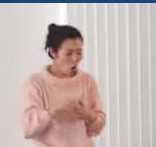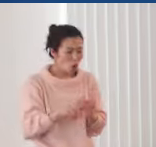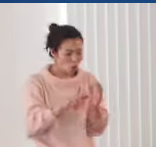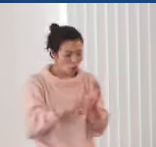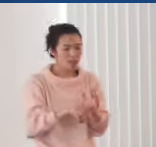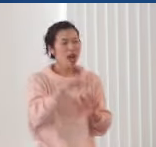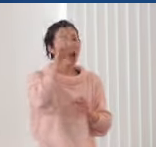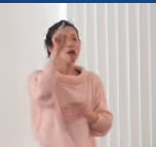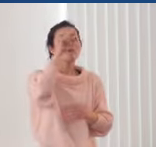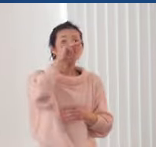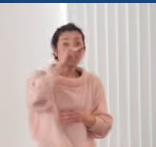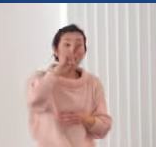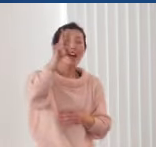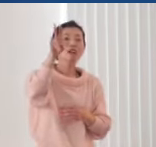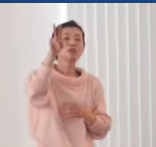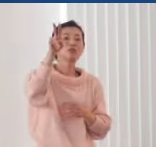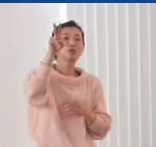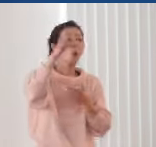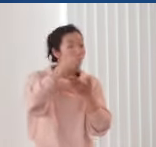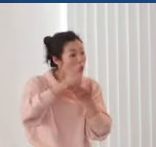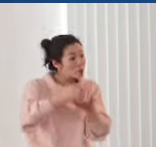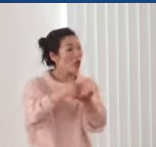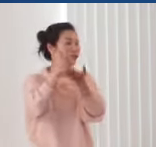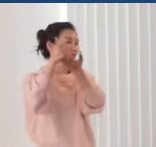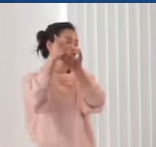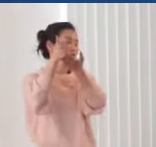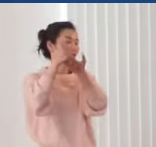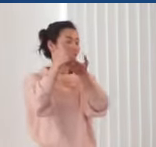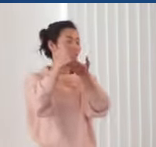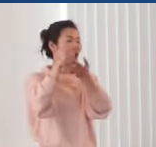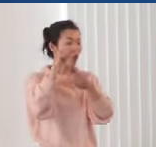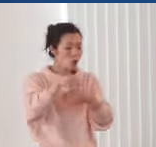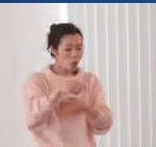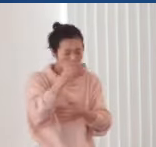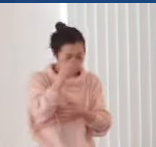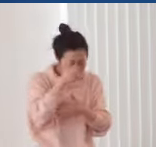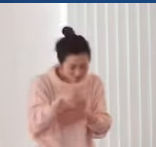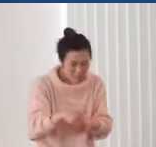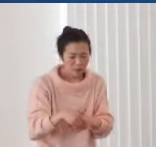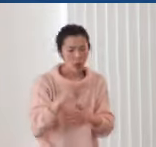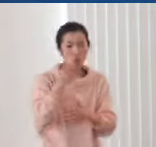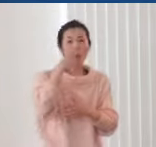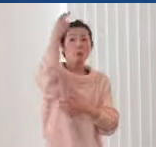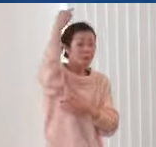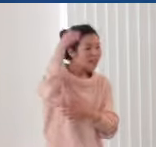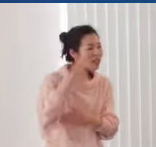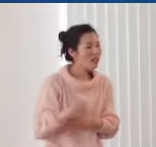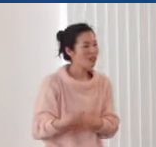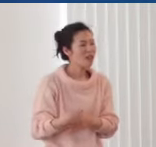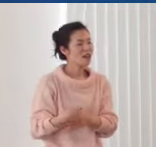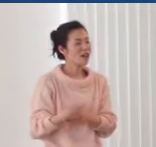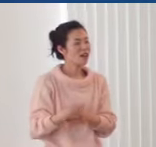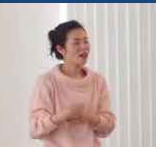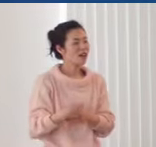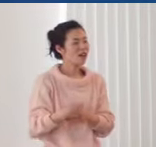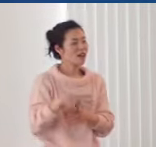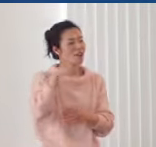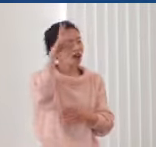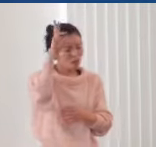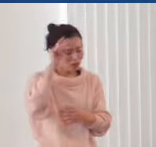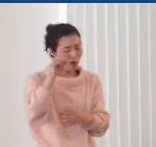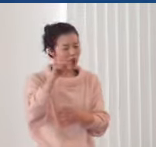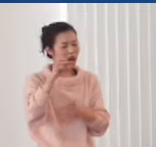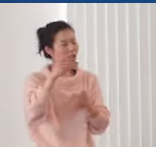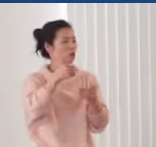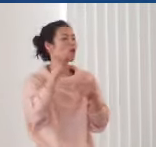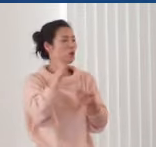が神を恐れるということだと思います。神を恐れる姿勢が人間から人類からどんどんなくなってます、ね、まあバ